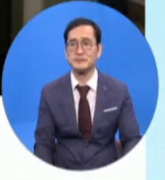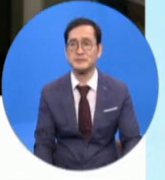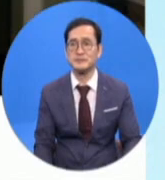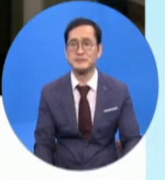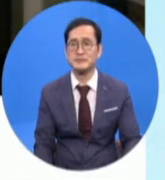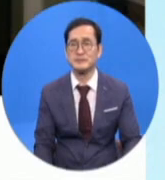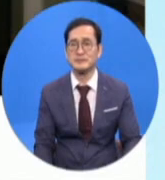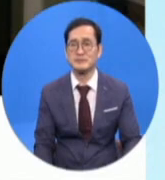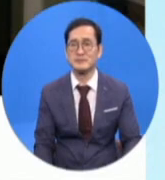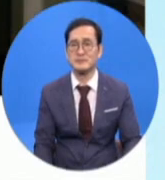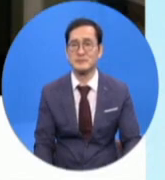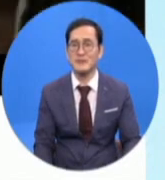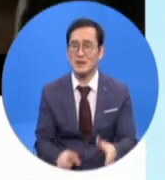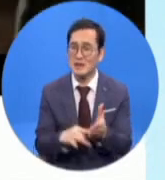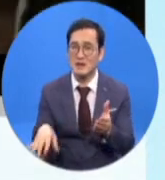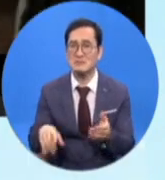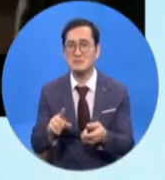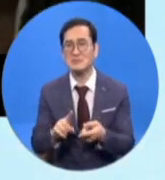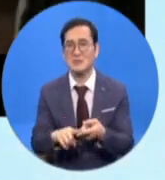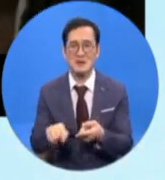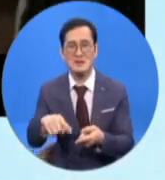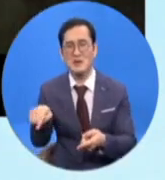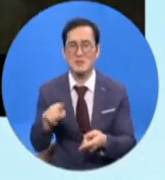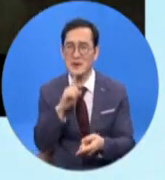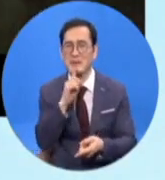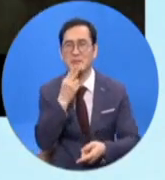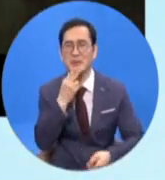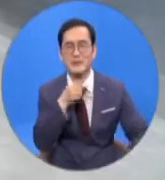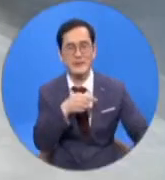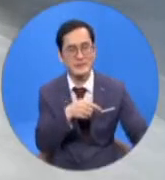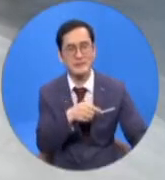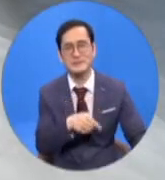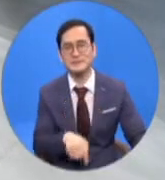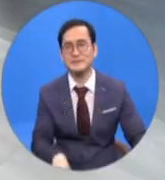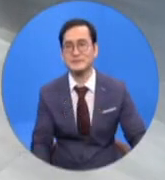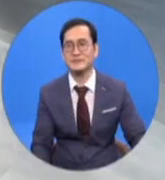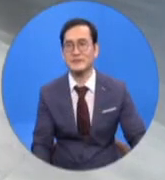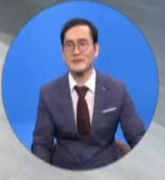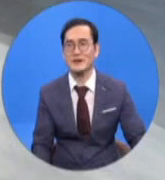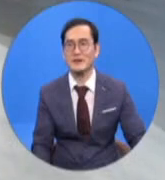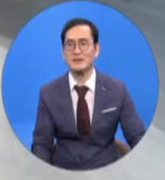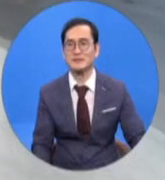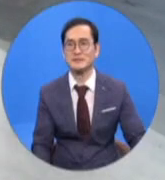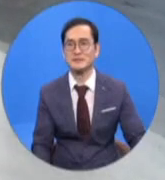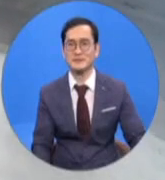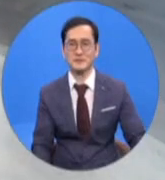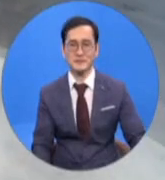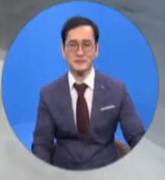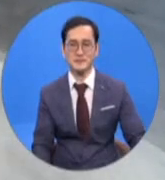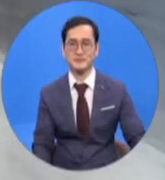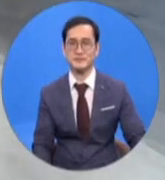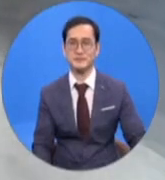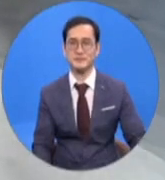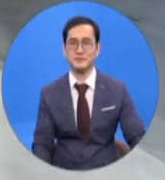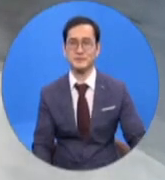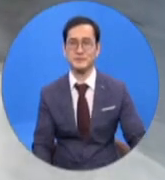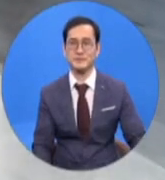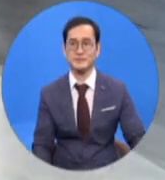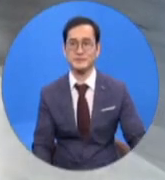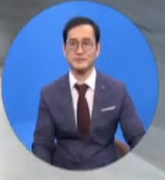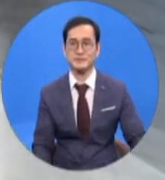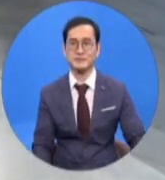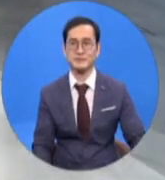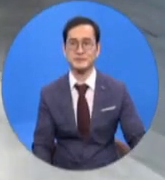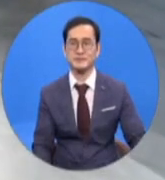싶습니다 네 교수님 5 기본 소득과 관련해서 이제 여러 차례 공격을 받아 왔는데 그 이